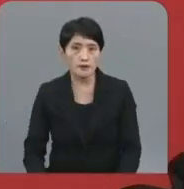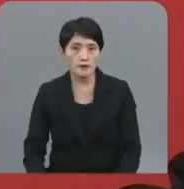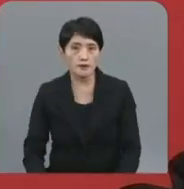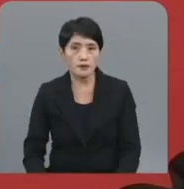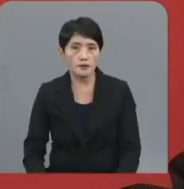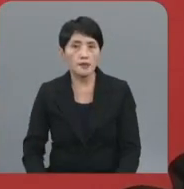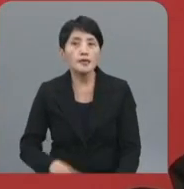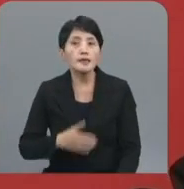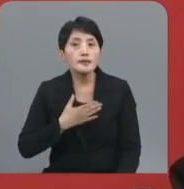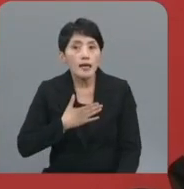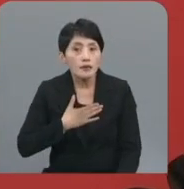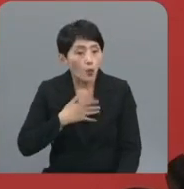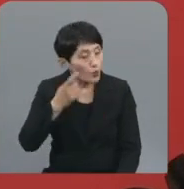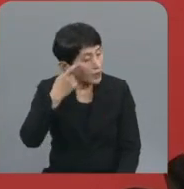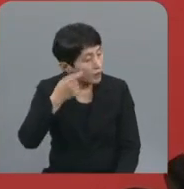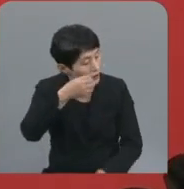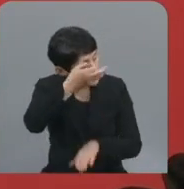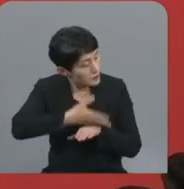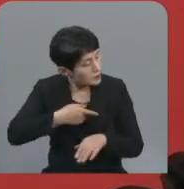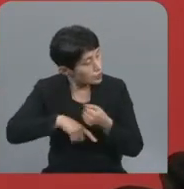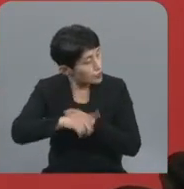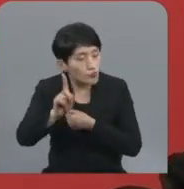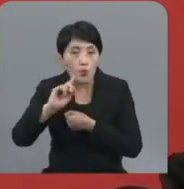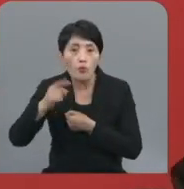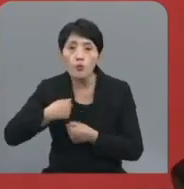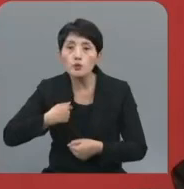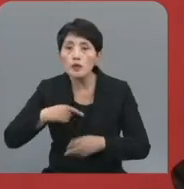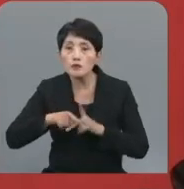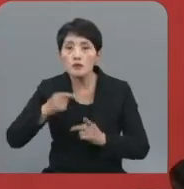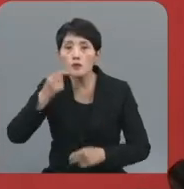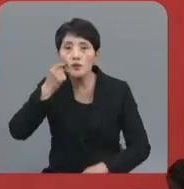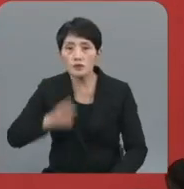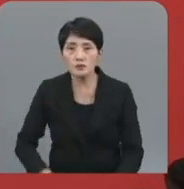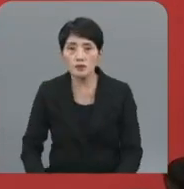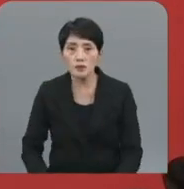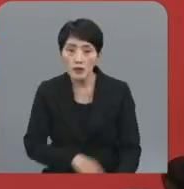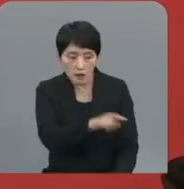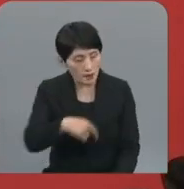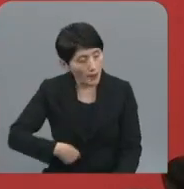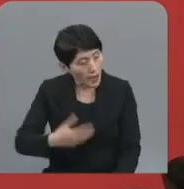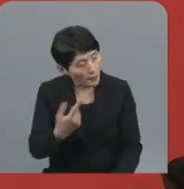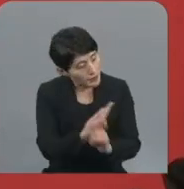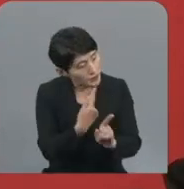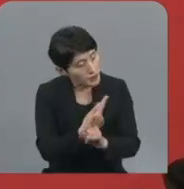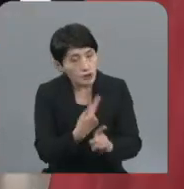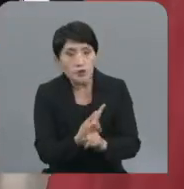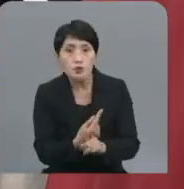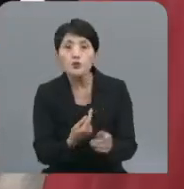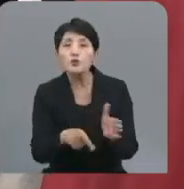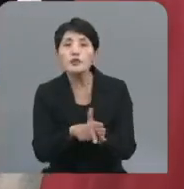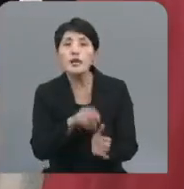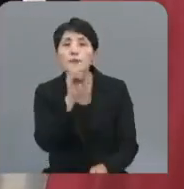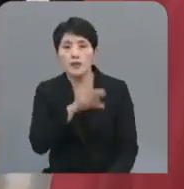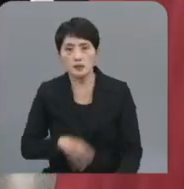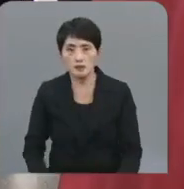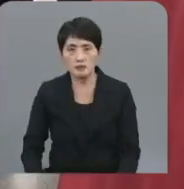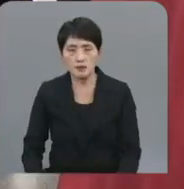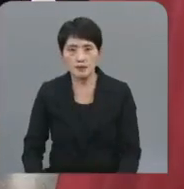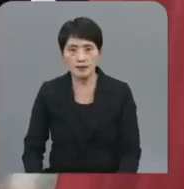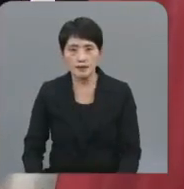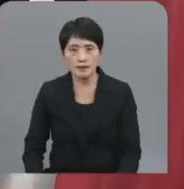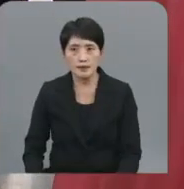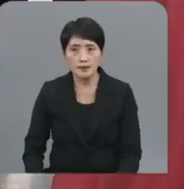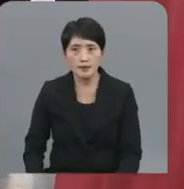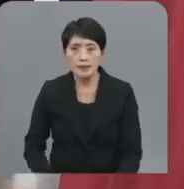Jeju hòn đảo ở phía nam Hàn Quốc kéo dài từ ngày 3/4/1948 đến ngày 21 tháng 9 năm 1954 là một cuộc xung đột